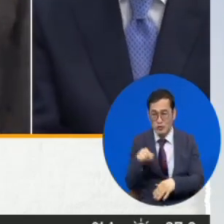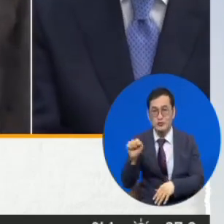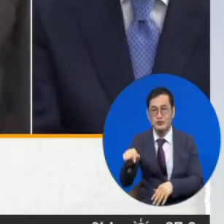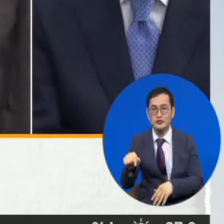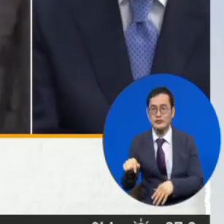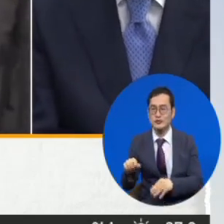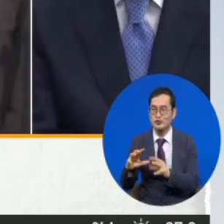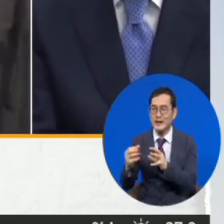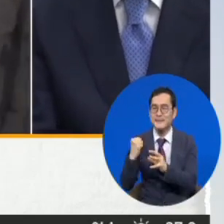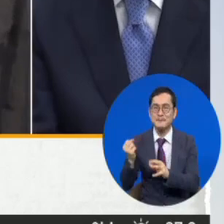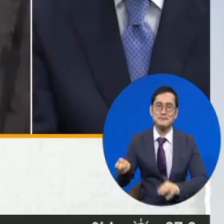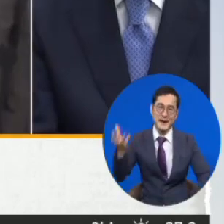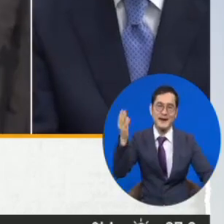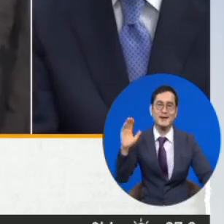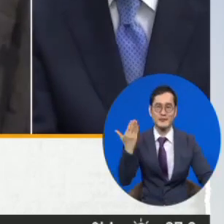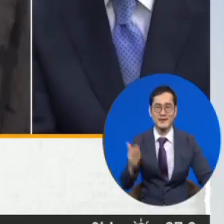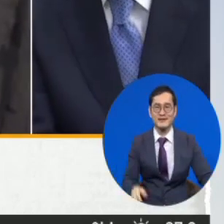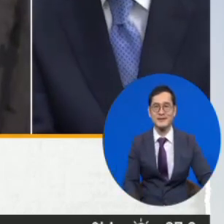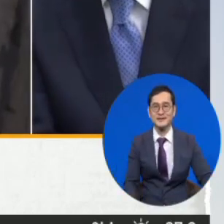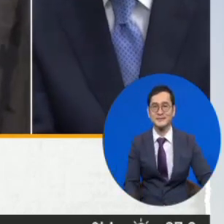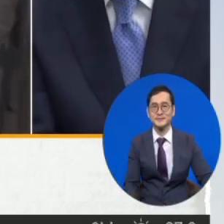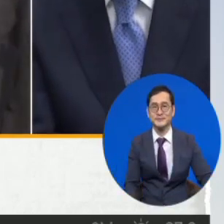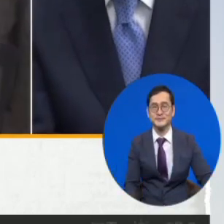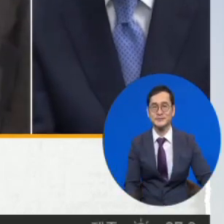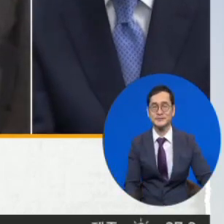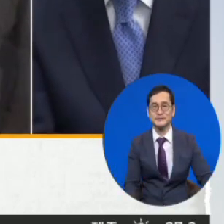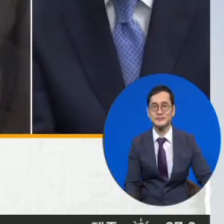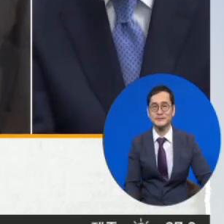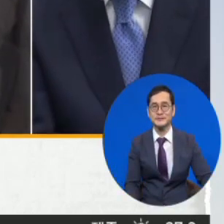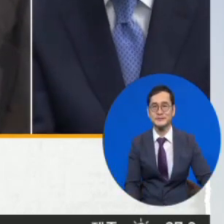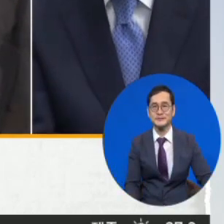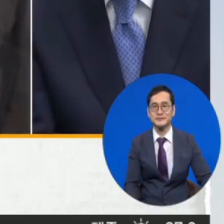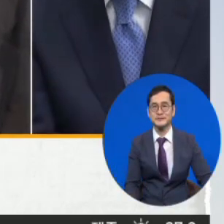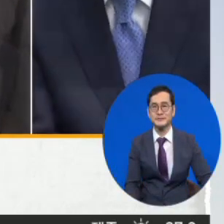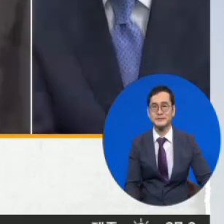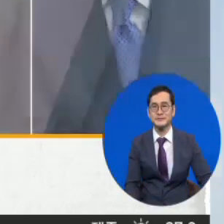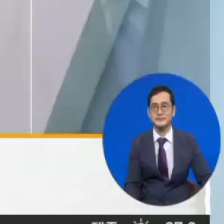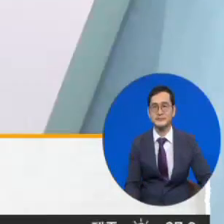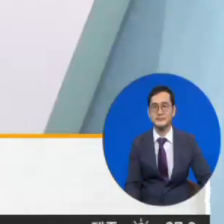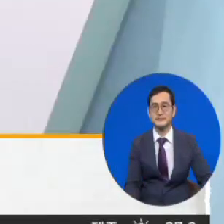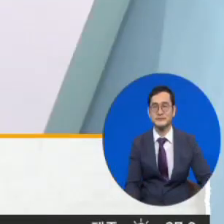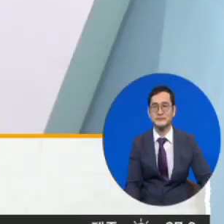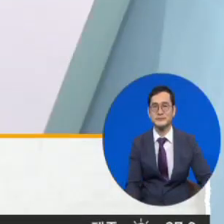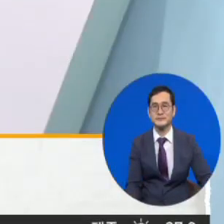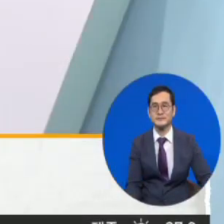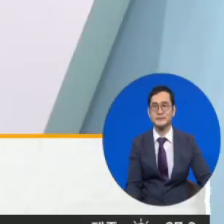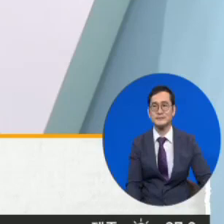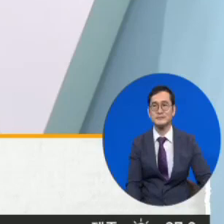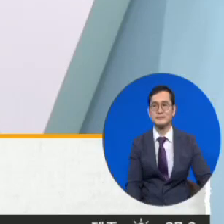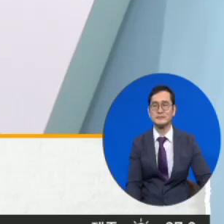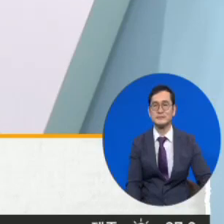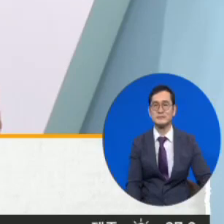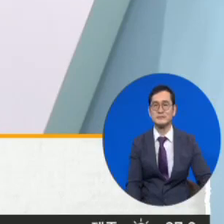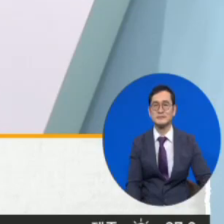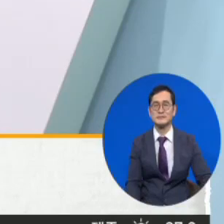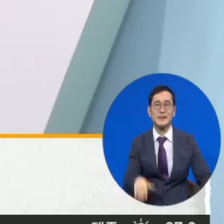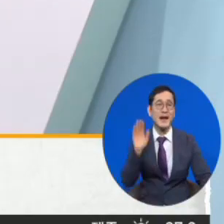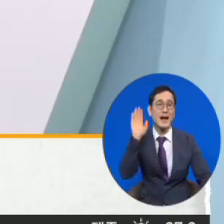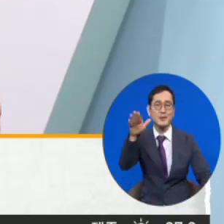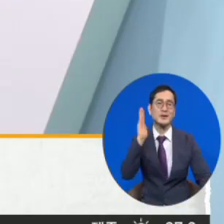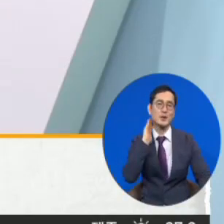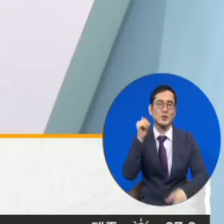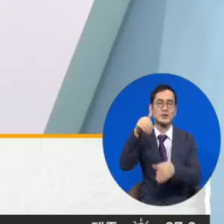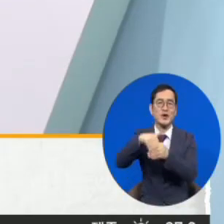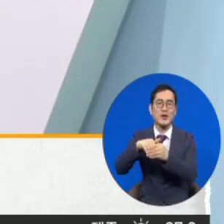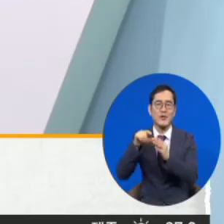됩니다. 정권 말기 지금 코로나 팬데믹으로 분위기가 조금 대통령 지지율이 잡혀지고 있지만 정권 말에 대통령과